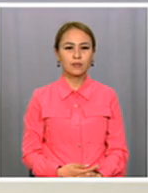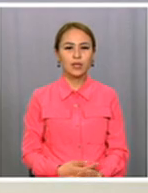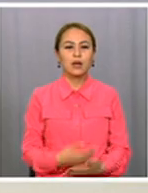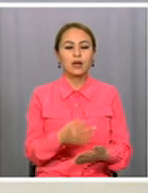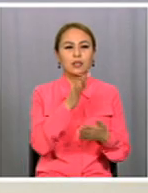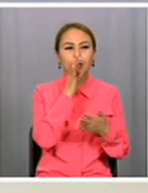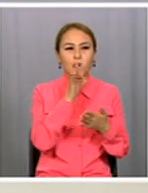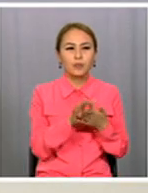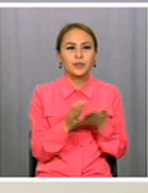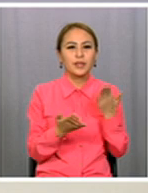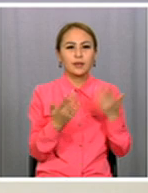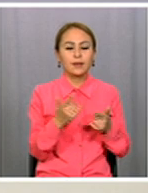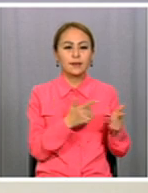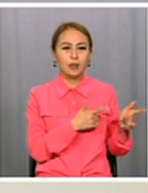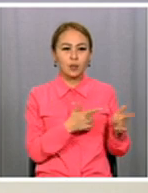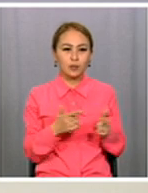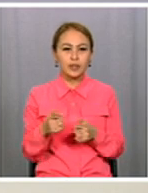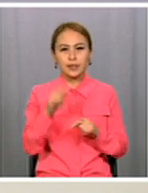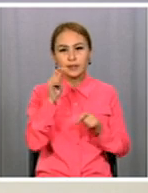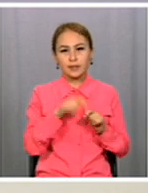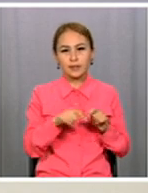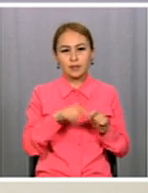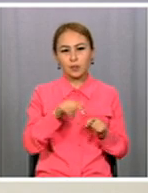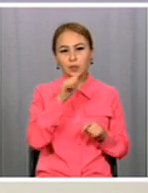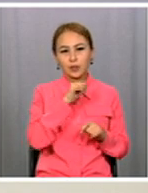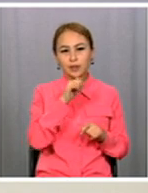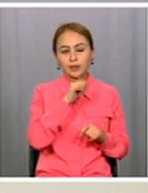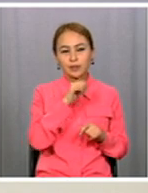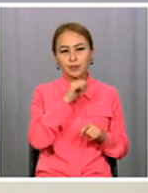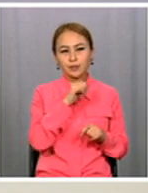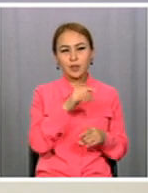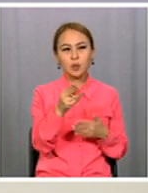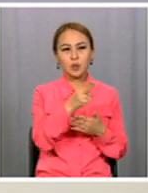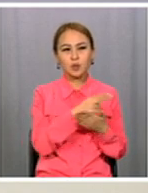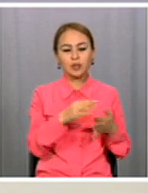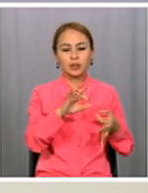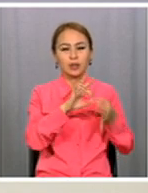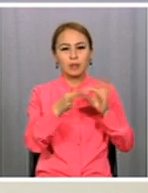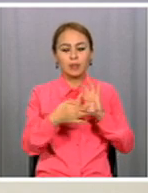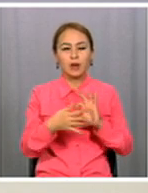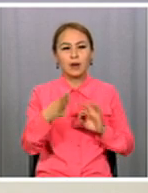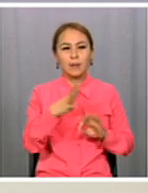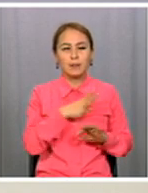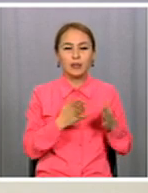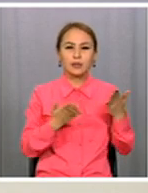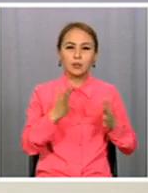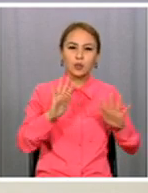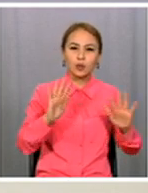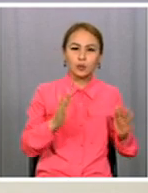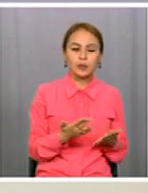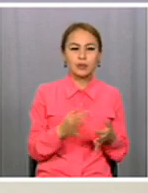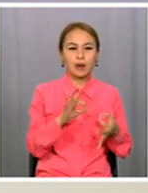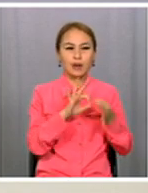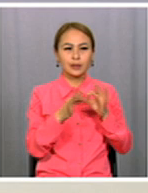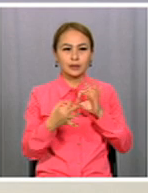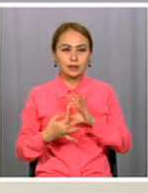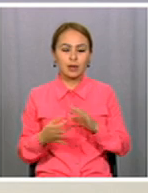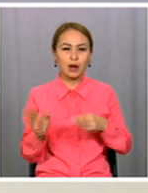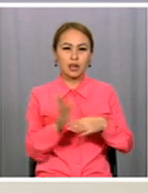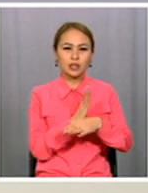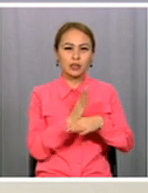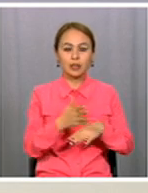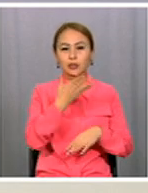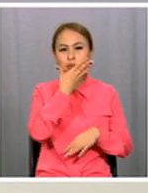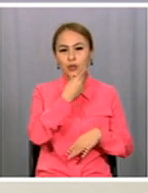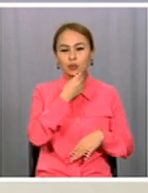Жауаптарыңыз дайын болса, тексеріп көрелік. Суреттеліп отырған затты не құбылысты айқындай, ажарландыра түсу